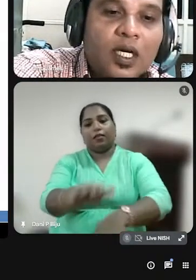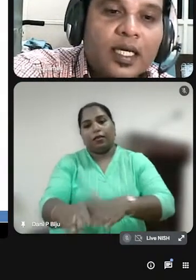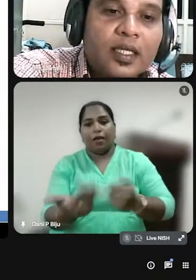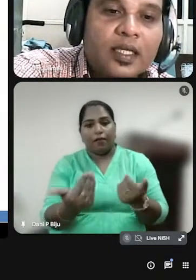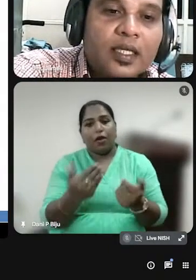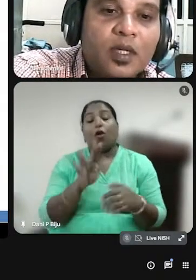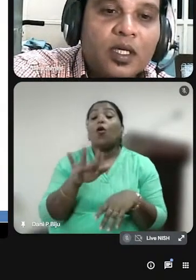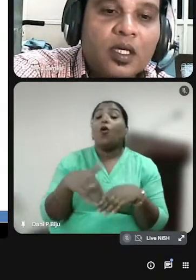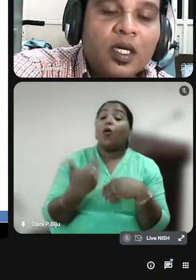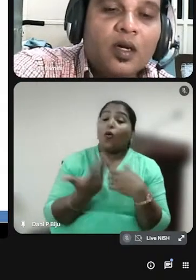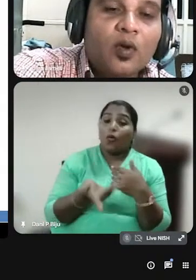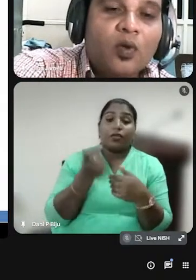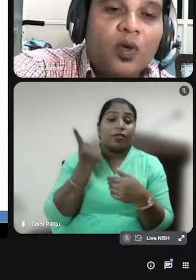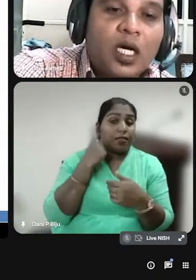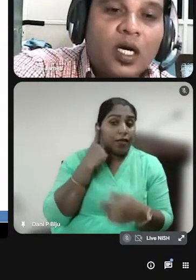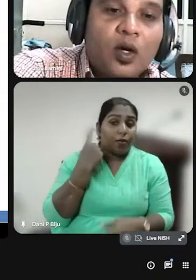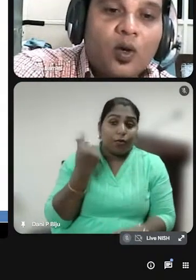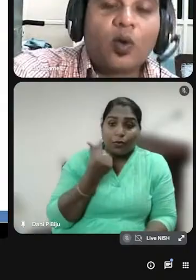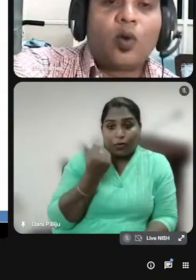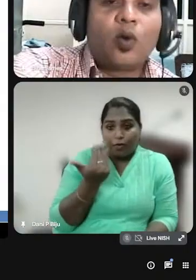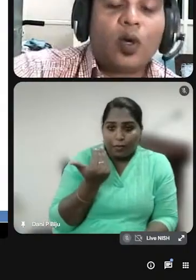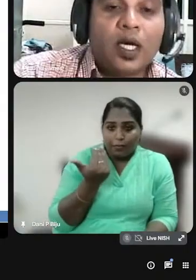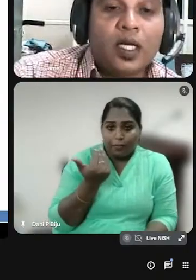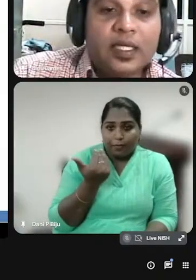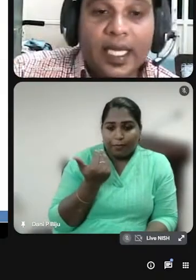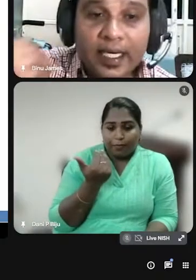കൊണ്ട്, അതായത് നമ്മള്